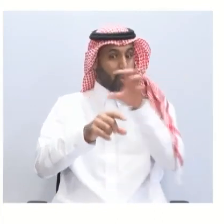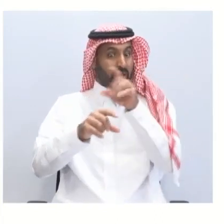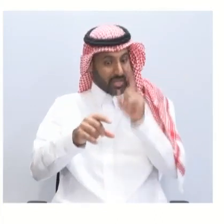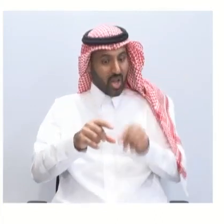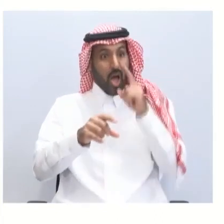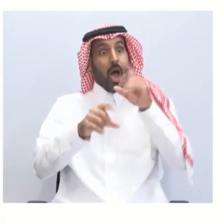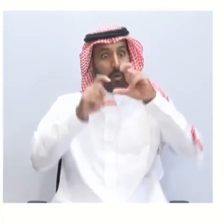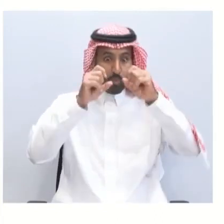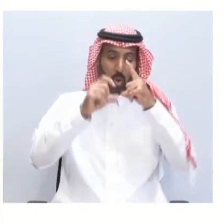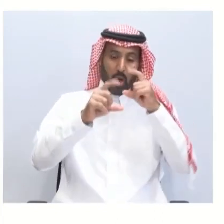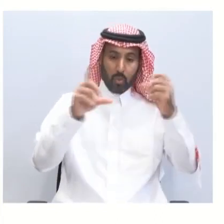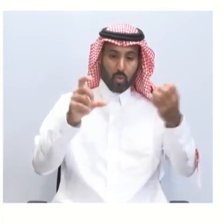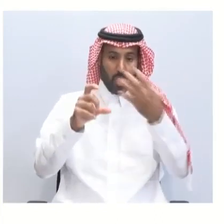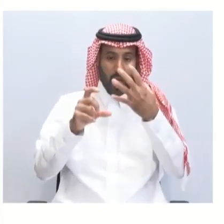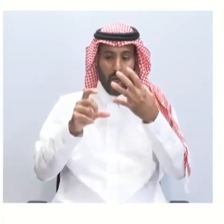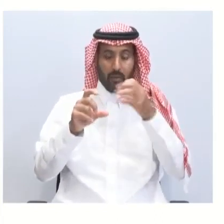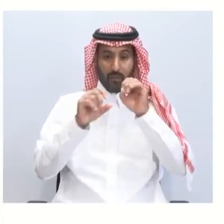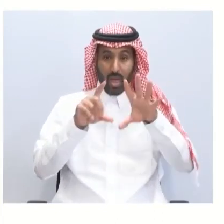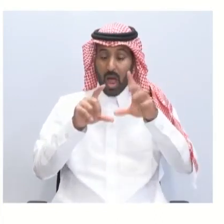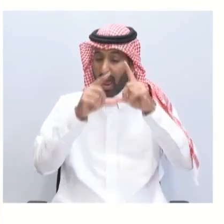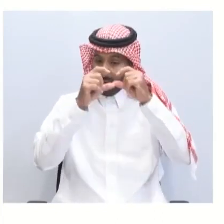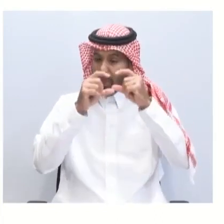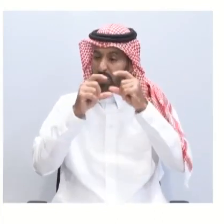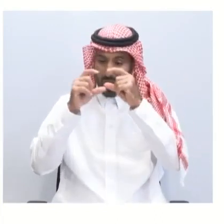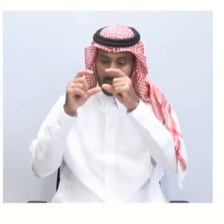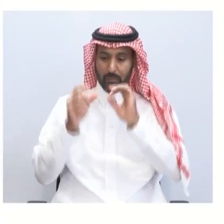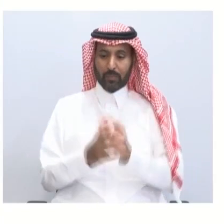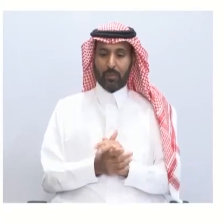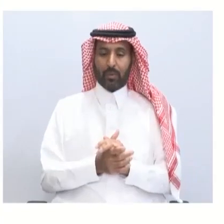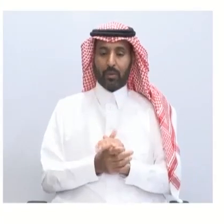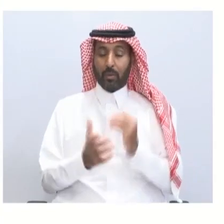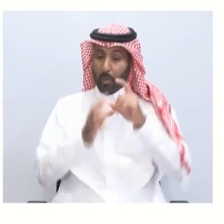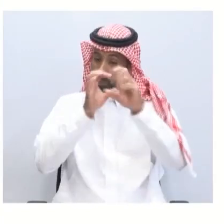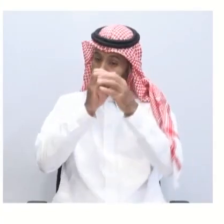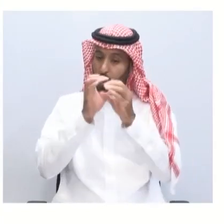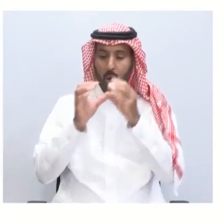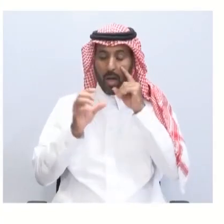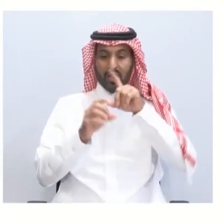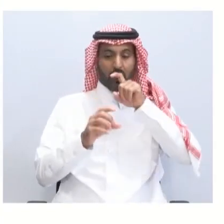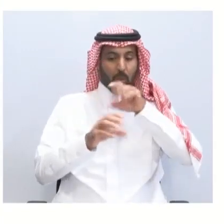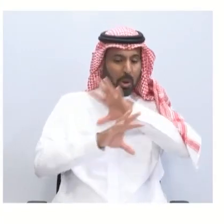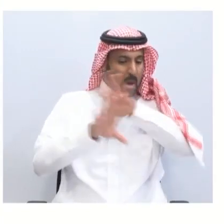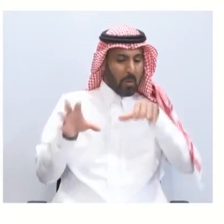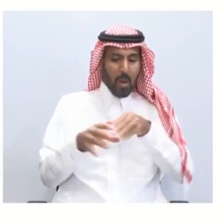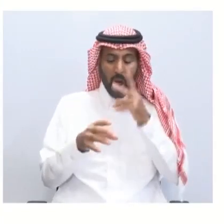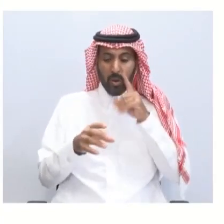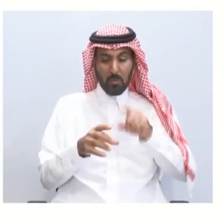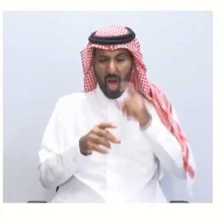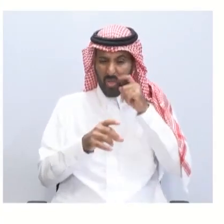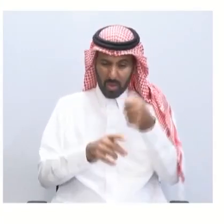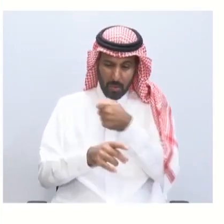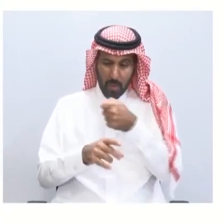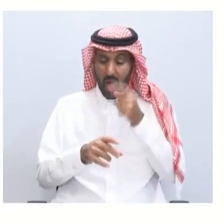وسيله من وسائل التواصل الاجتماعي ومواقع الانترنت ومحركات